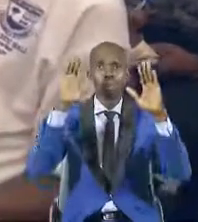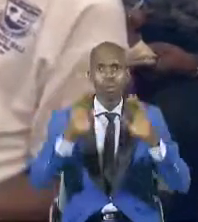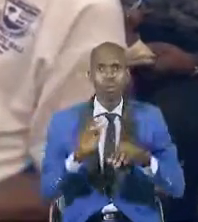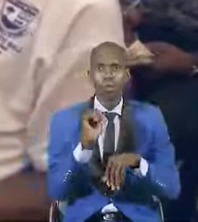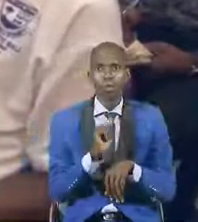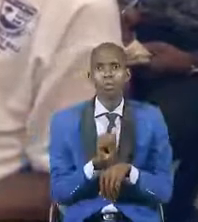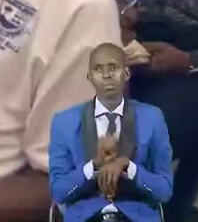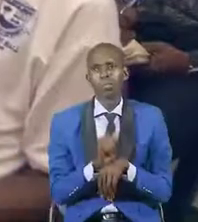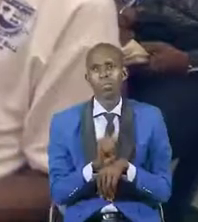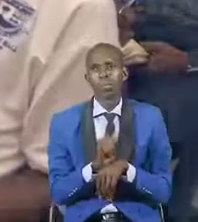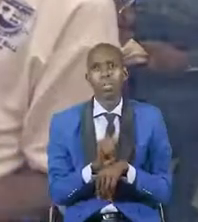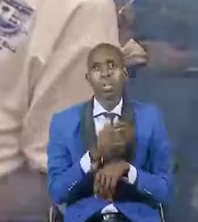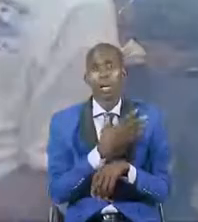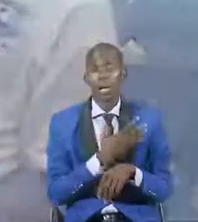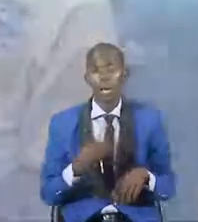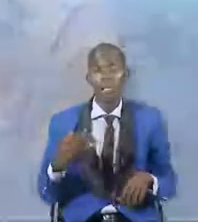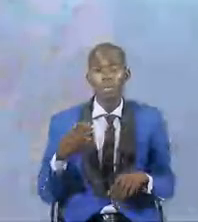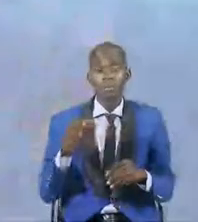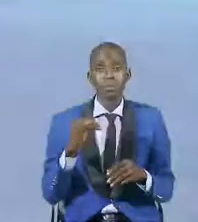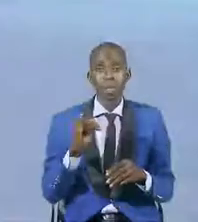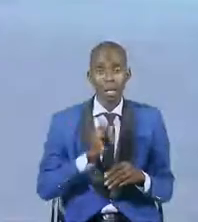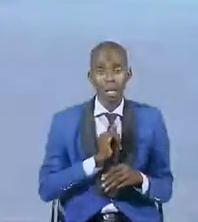un ministère de miracle, mais pas de